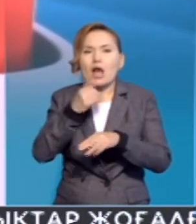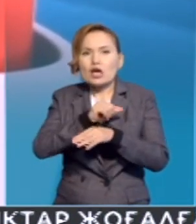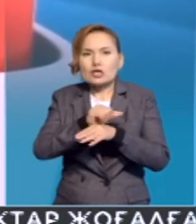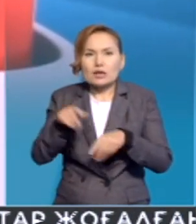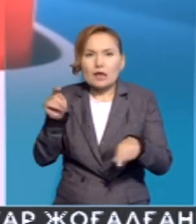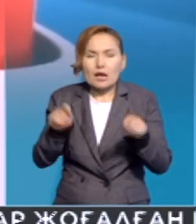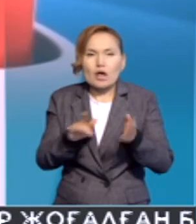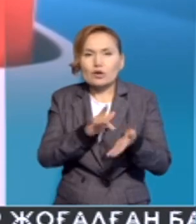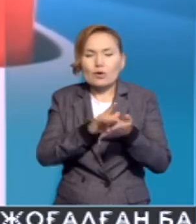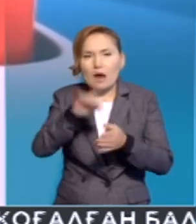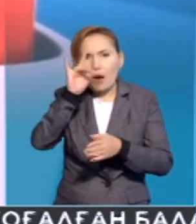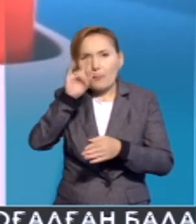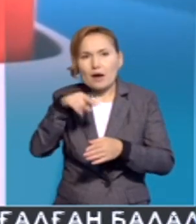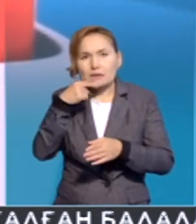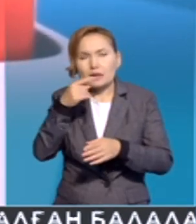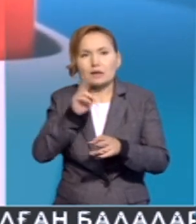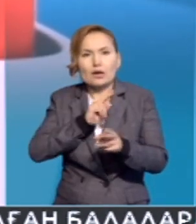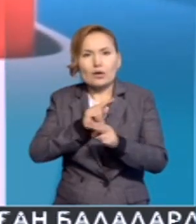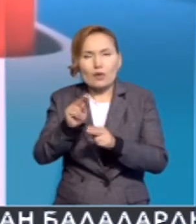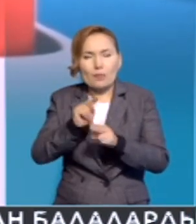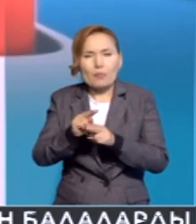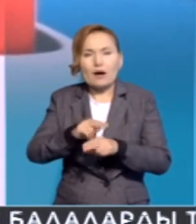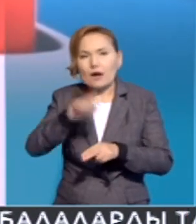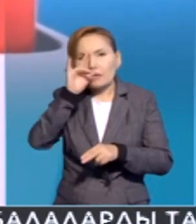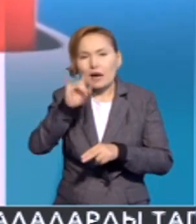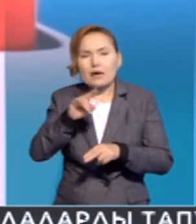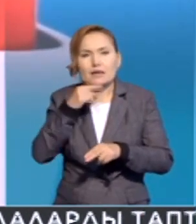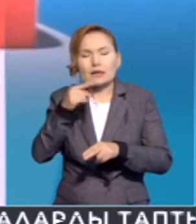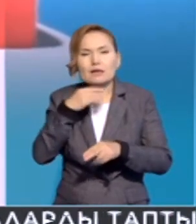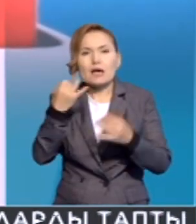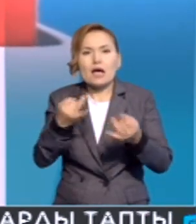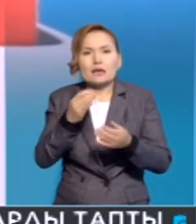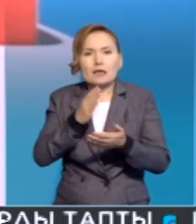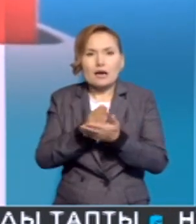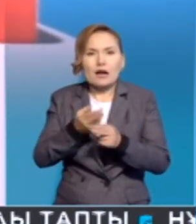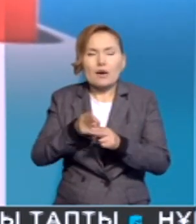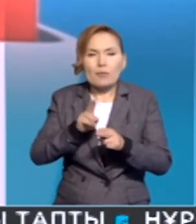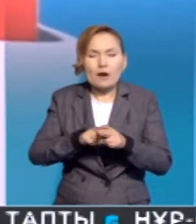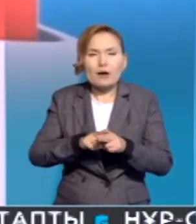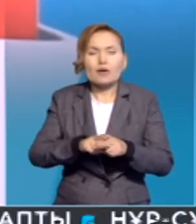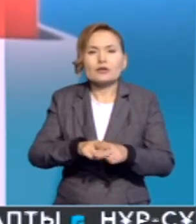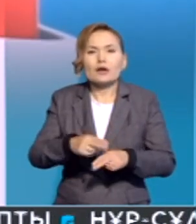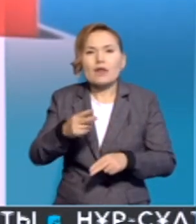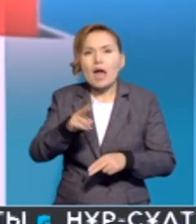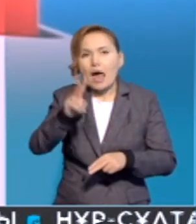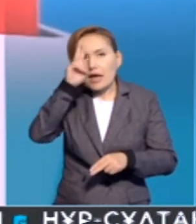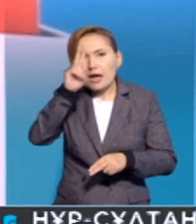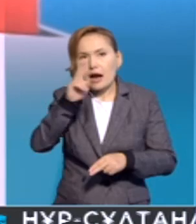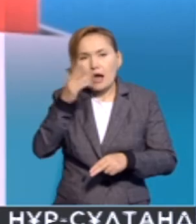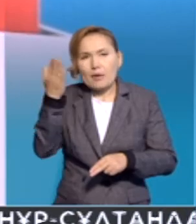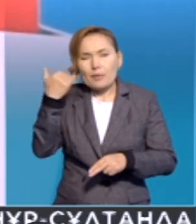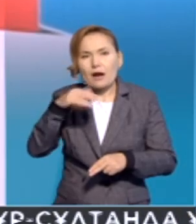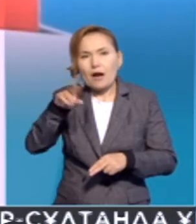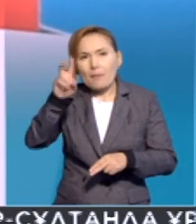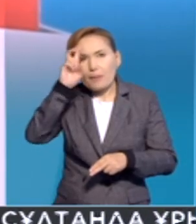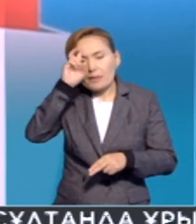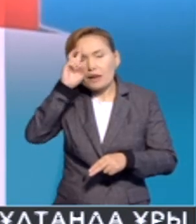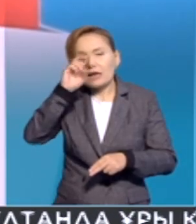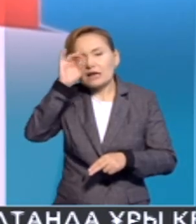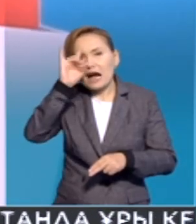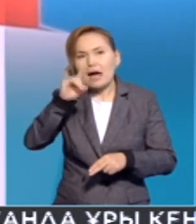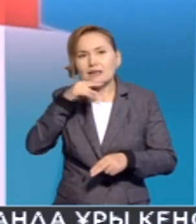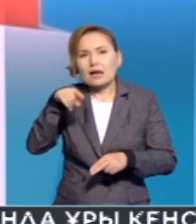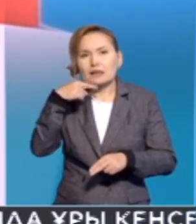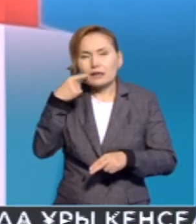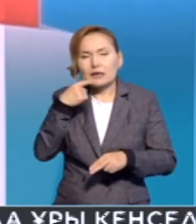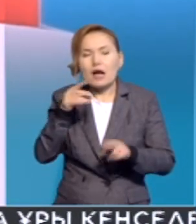Еуропадан келген туристтер де ана тілімізге қызығушылық таныта бастаған. Алексей Скалозубов осыдан 2 ай бұрын мемлекеттік тілді үйрететін клуб ашқан. Бүгінде